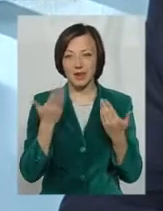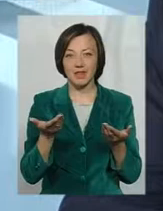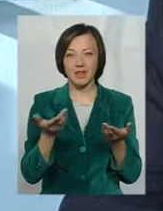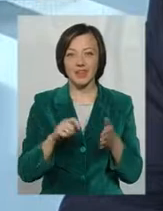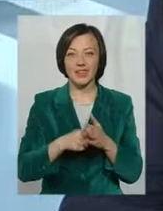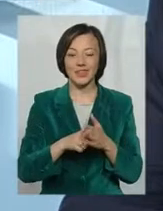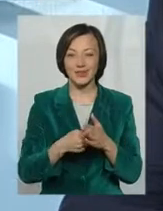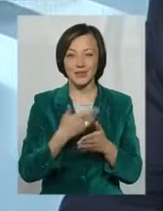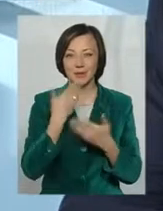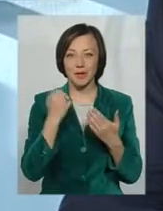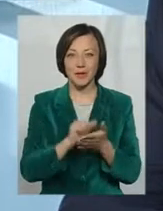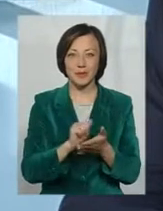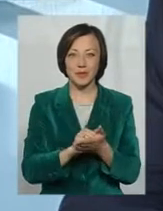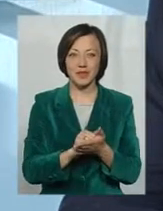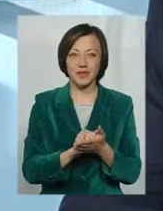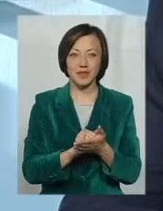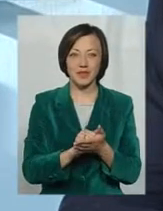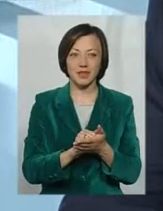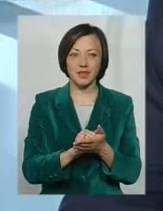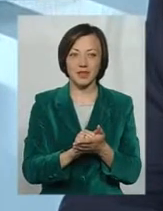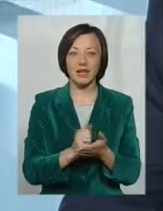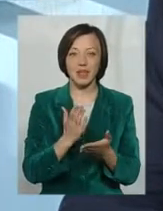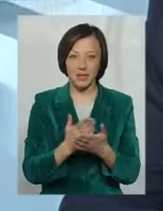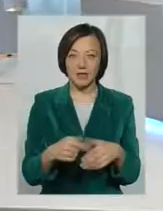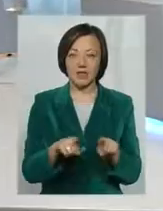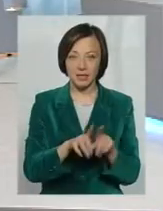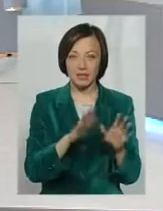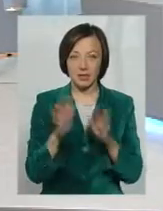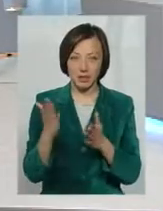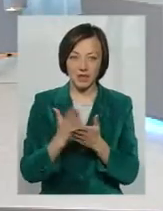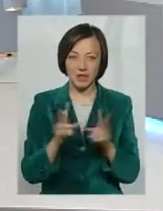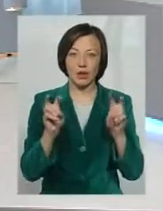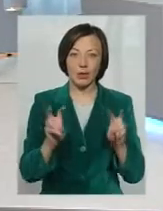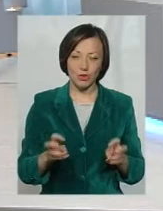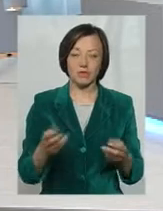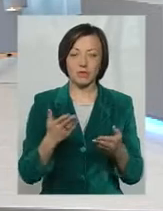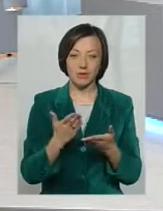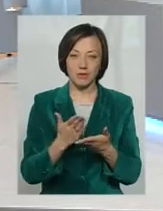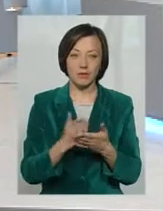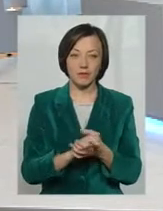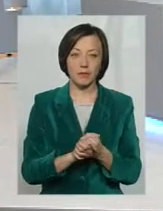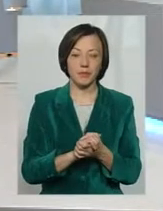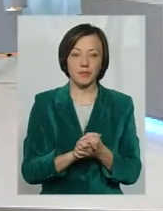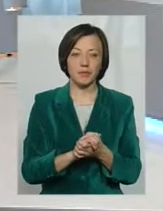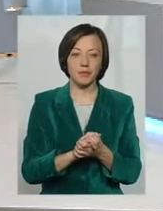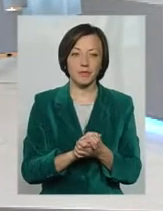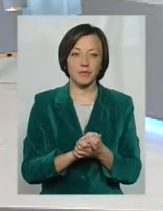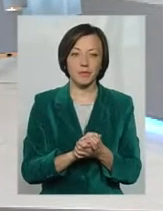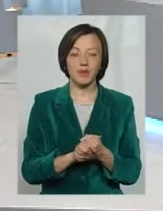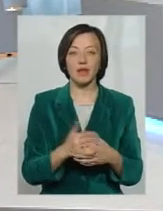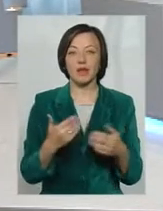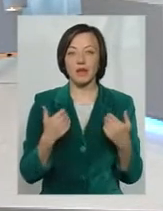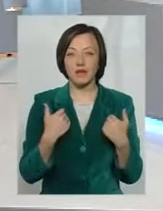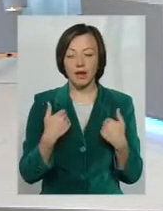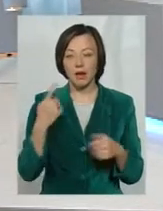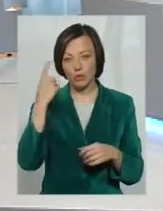немає ключів, немає документів, ну власне. Є і такі ситуації, є і такі лоти, правда ж? Бувають і такі лоти. Для того ми зробили право, надали учаснику